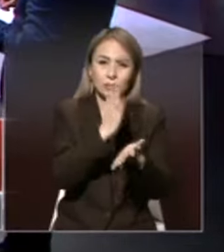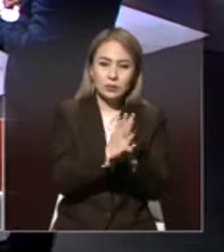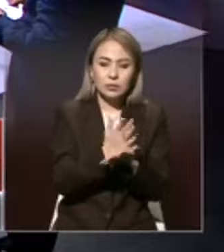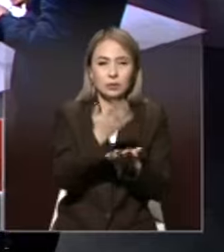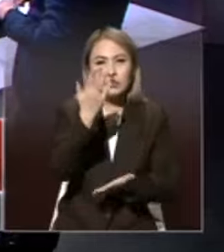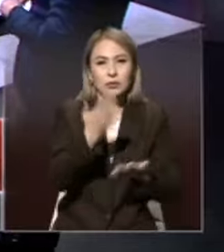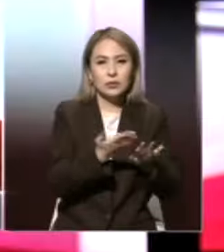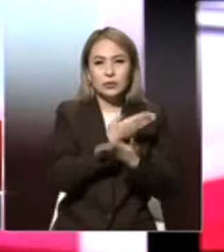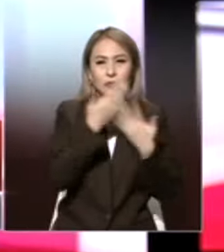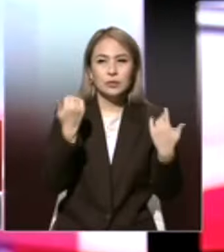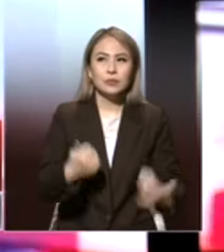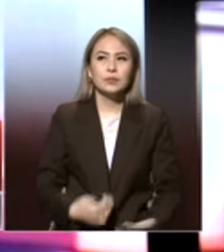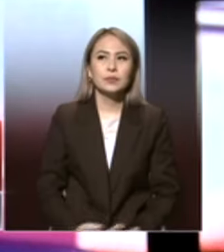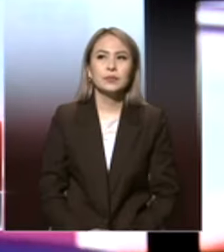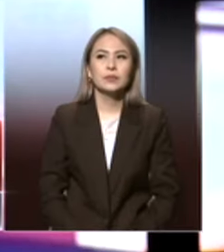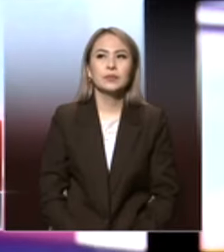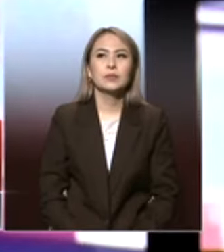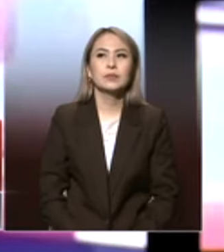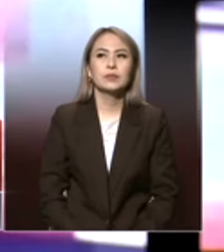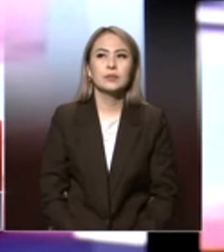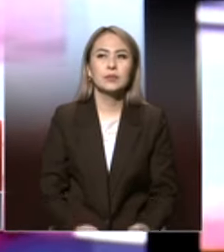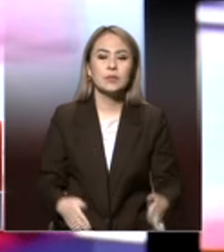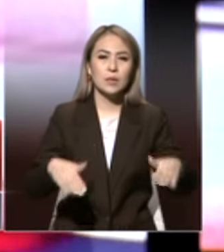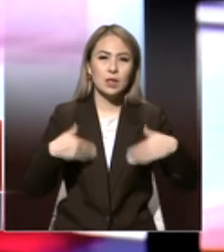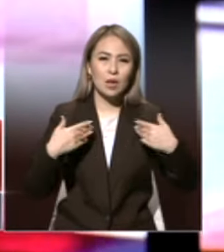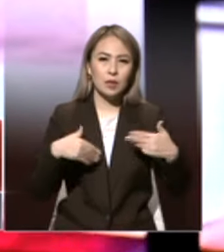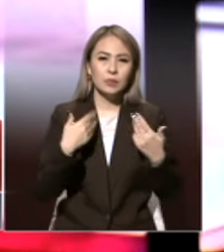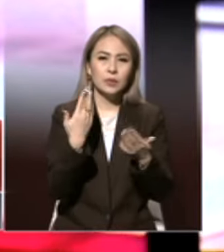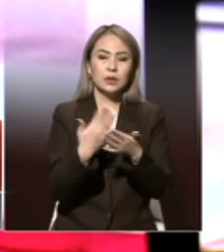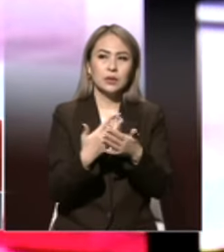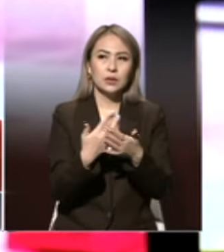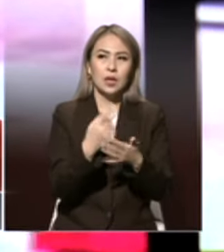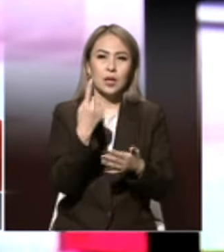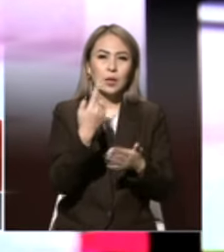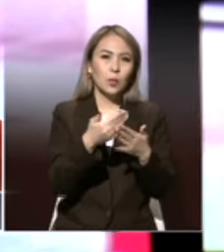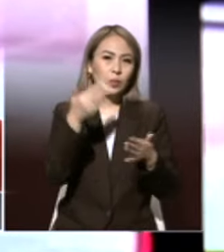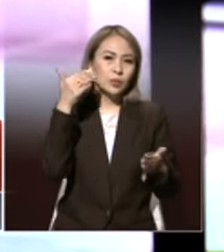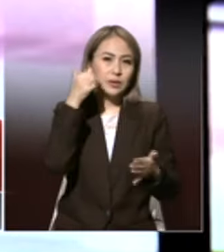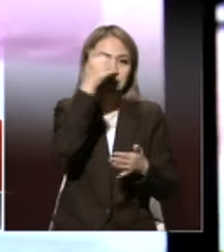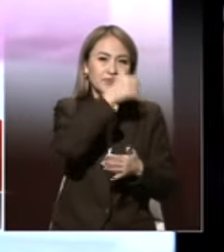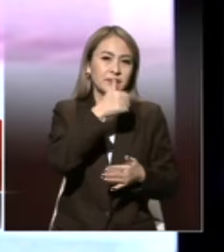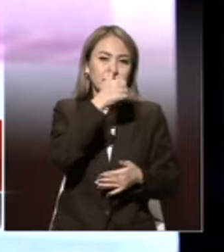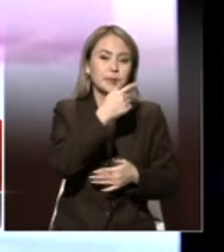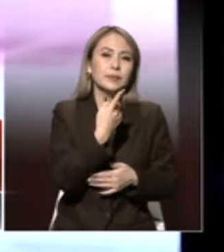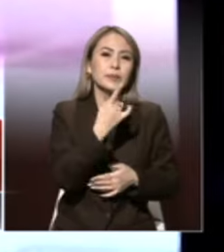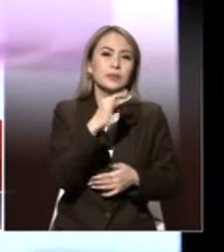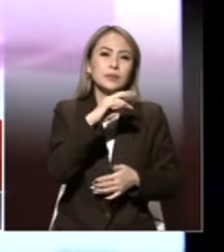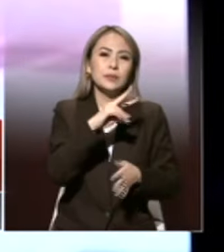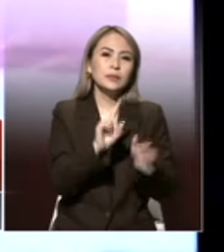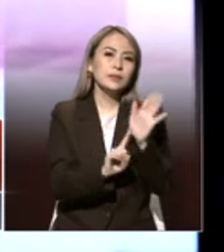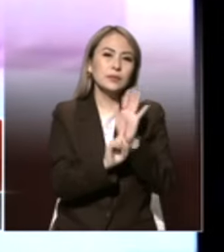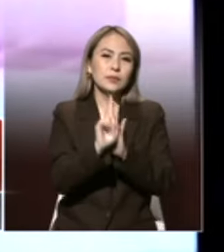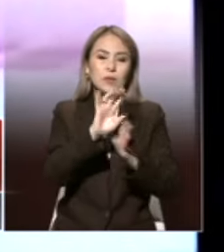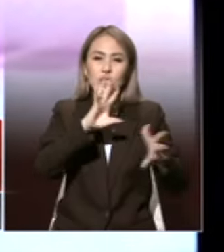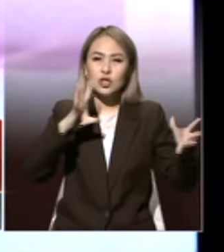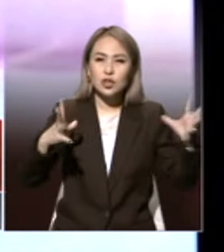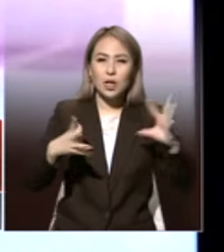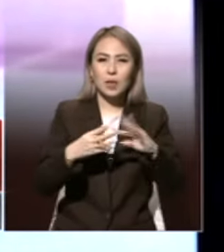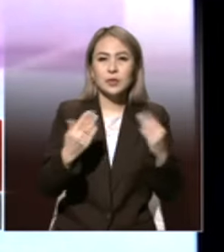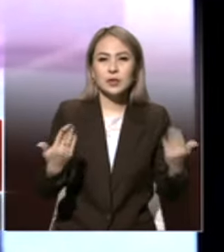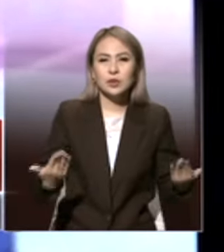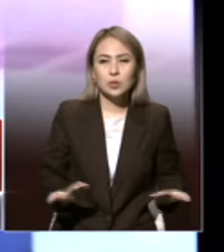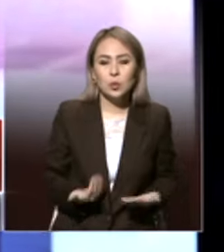ма? Сәлеметсіздер ме? Иә, өткен жылдың бірінші шілдесінен бастап жалпы